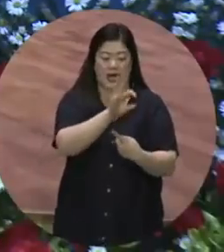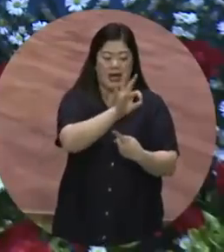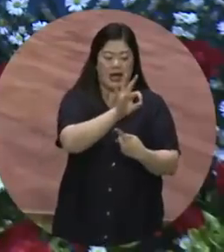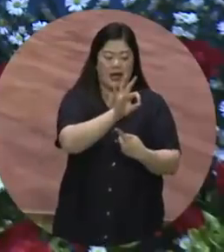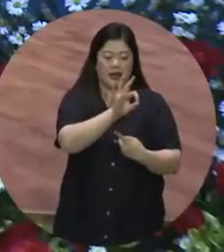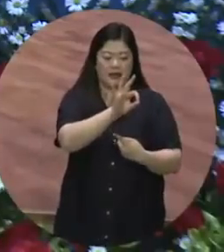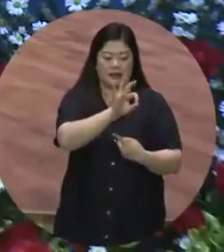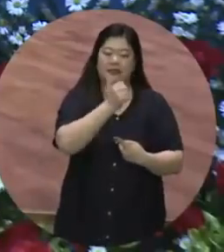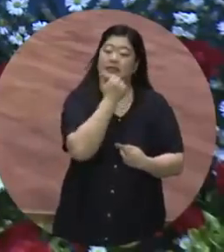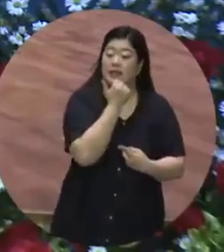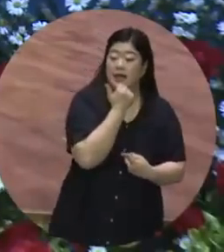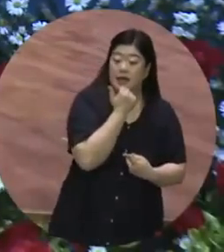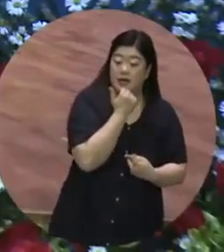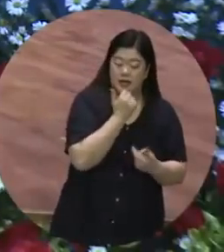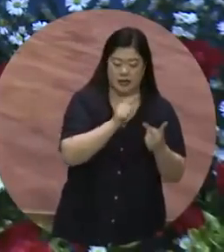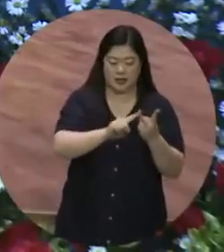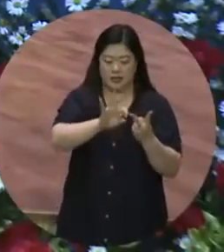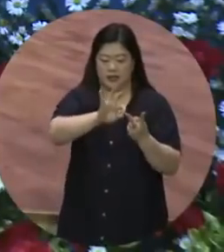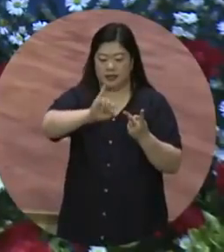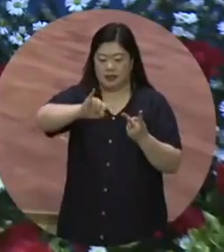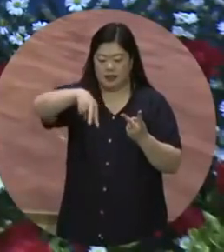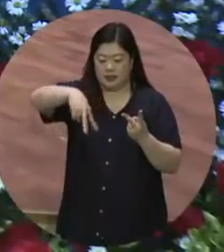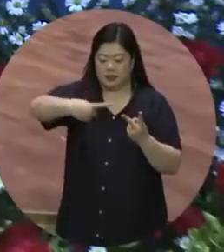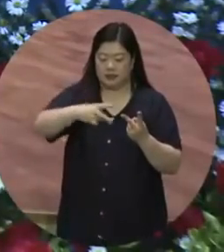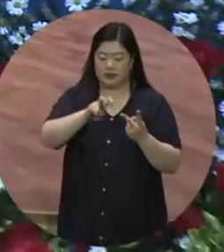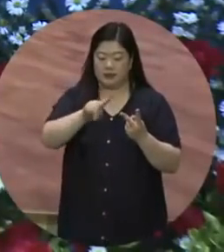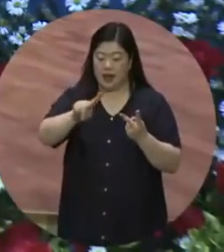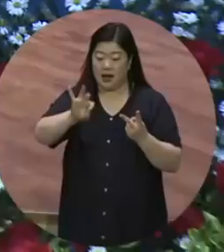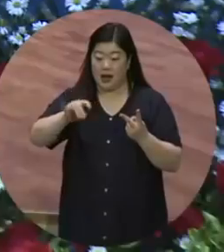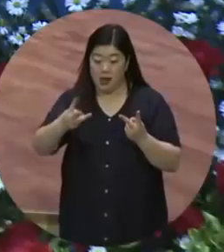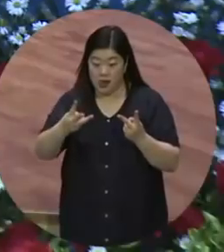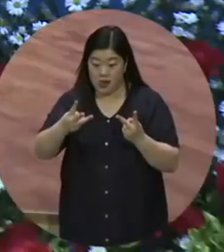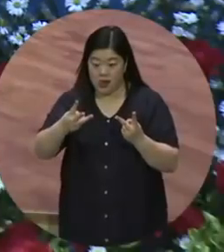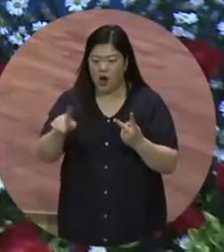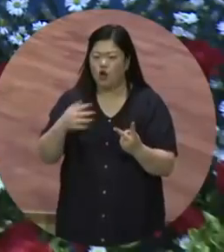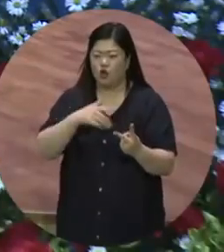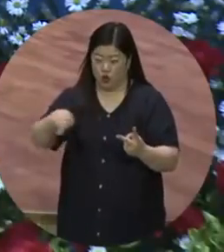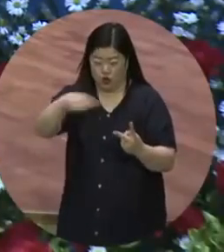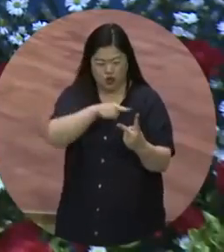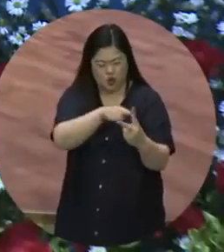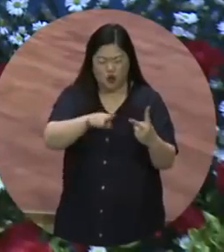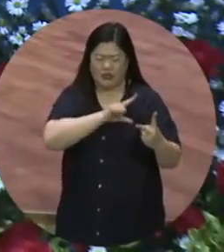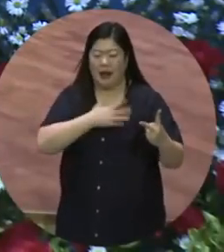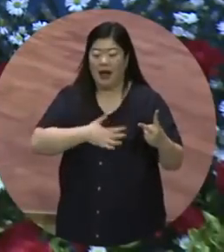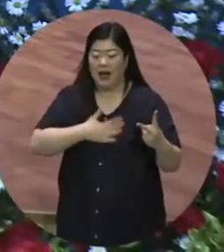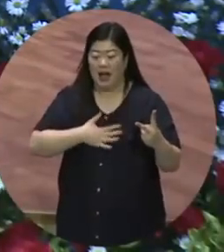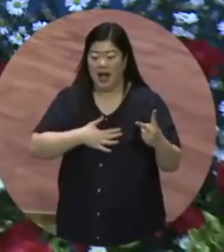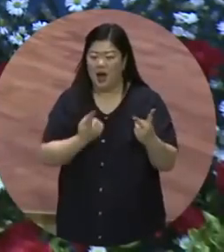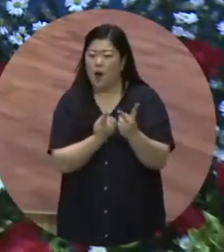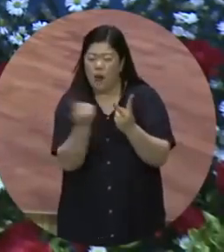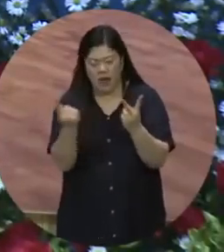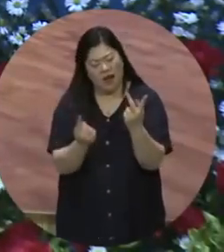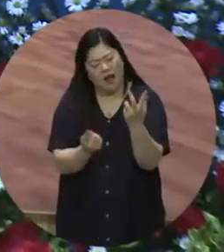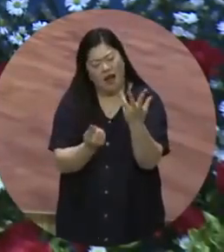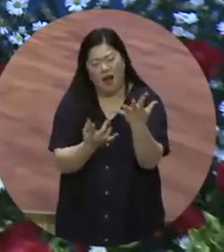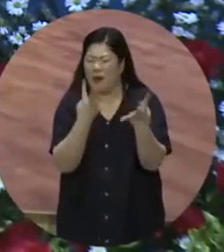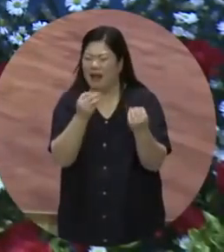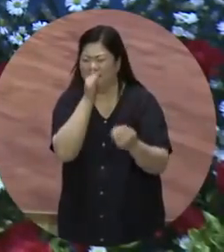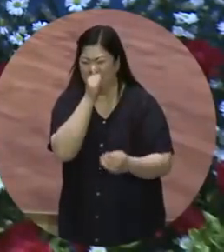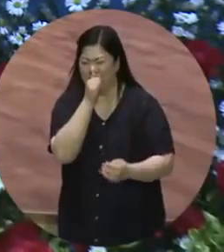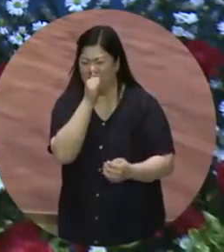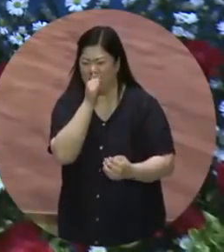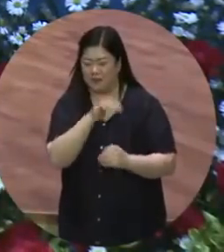여러 자식들이 있었으면 볼 수 있어요. 1절로 4절에 나옵니다. 1절로 4절에 나오면 그 내용들 쭉 나오는데, 사라의 죽음